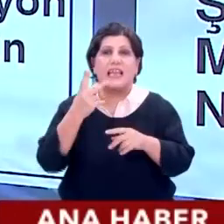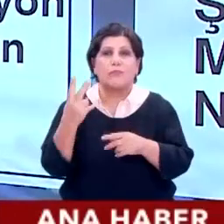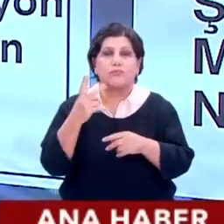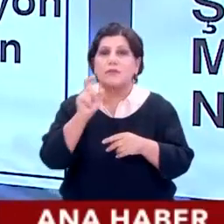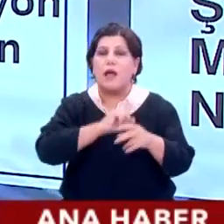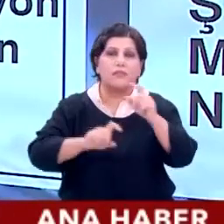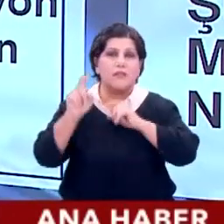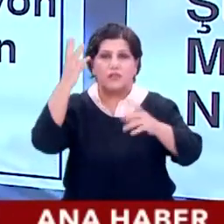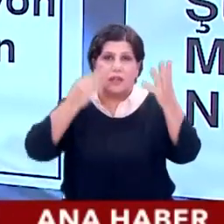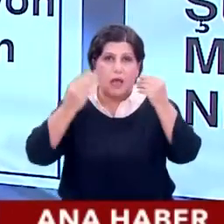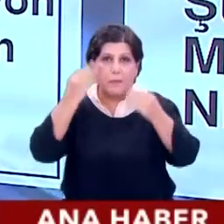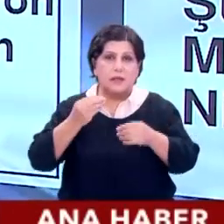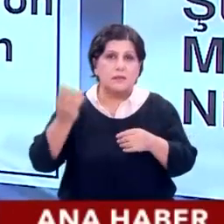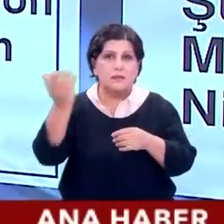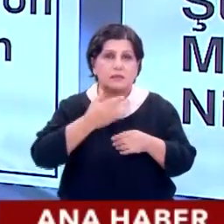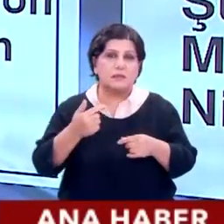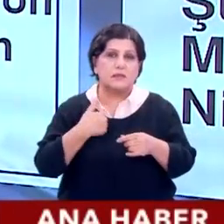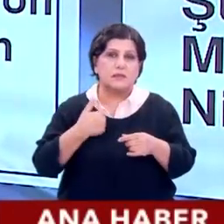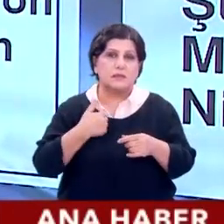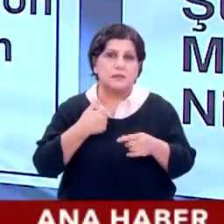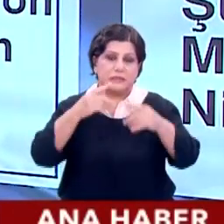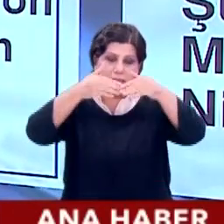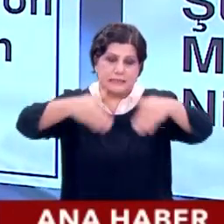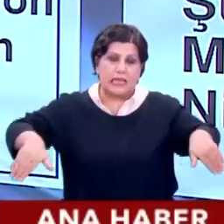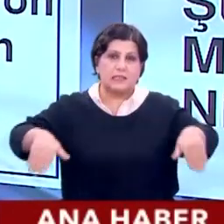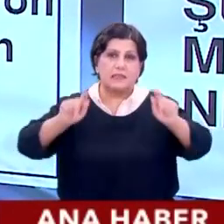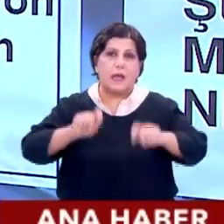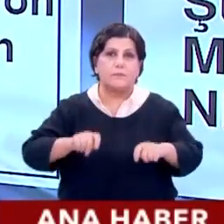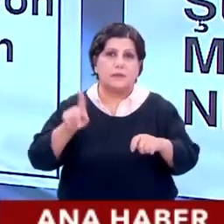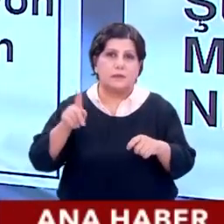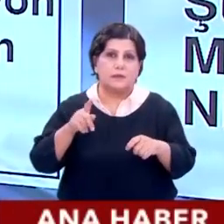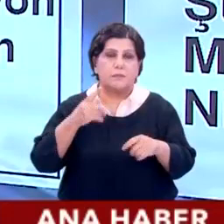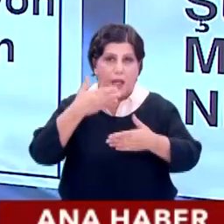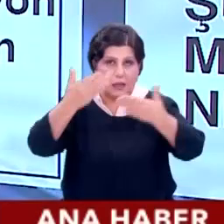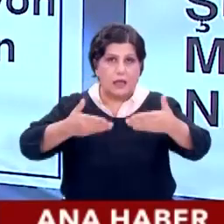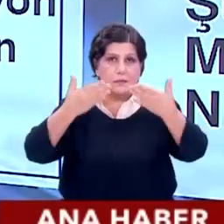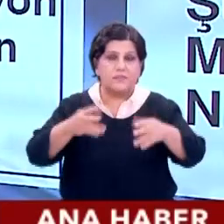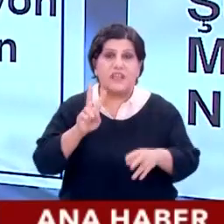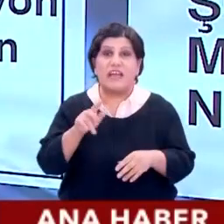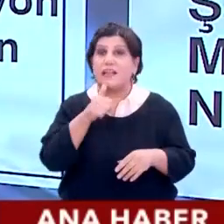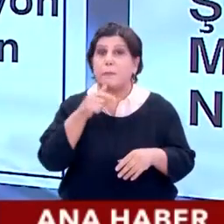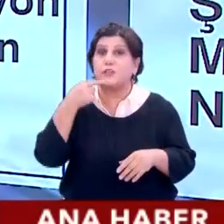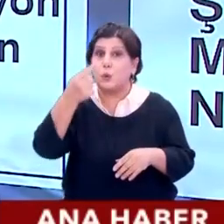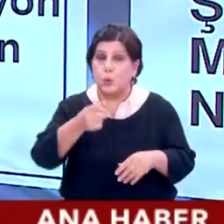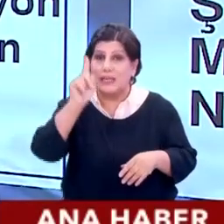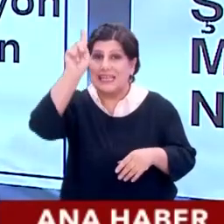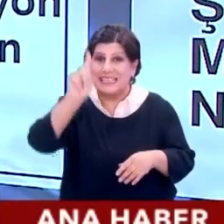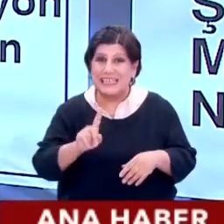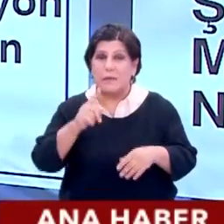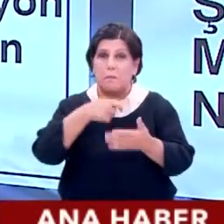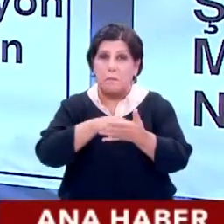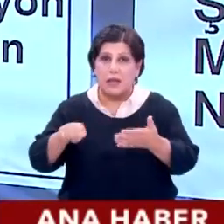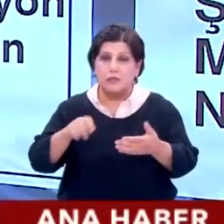anlaşılmalarına da anlamalarına da bir set çekti Hoca ama bir anlatalım Vedat Bey diyor ki ilk aylıklar